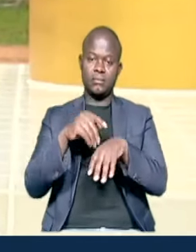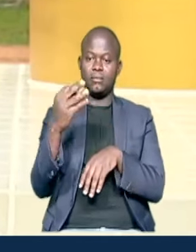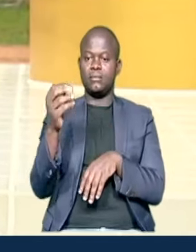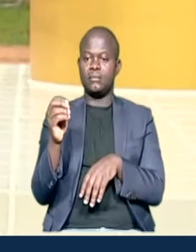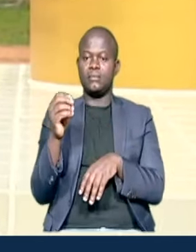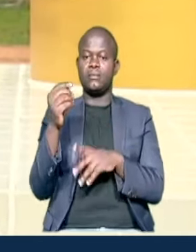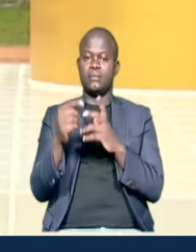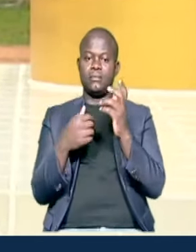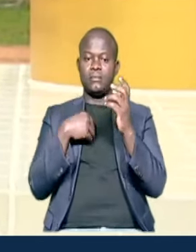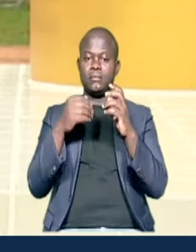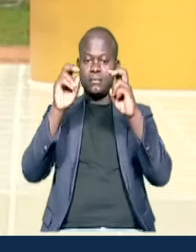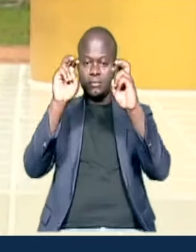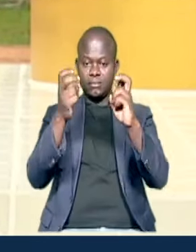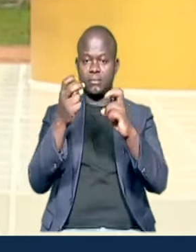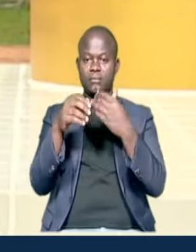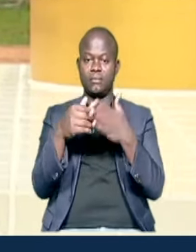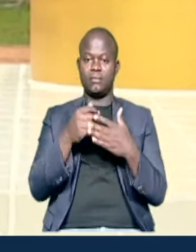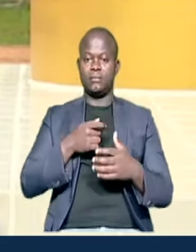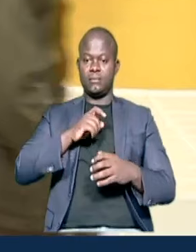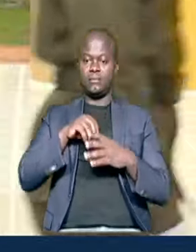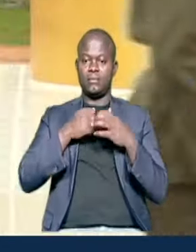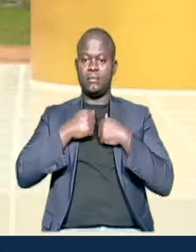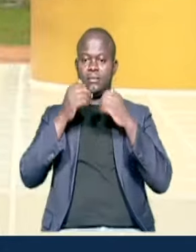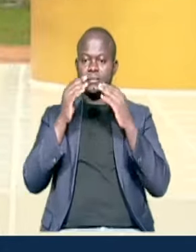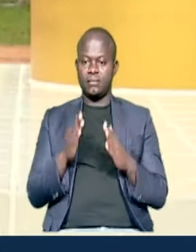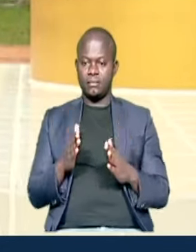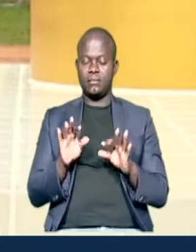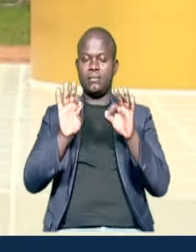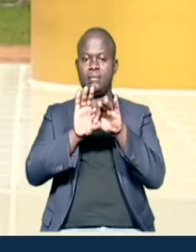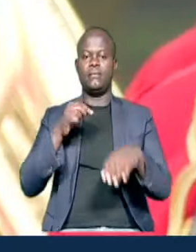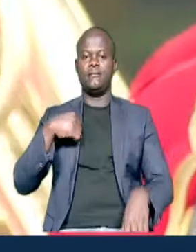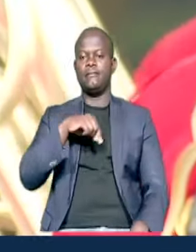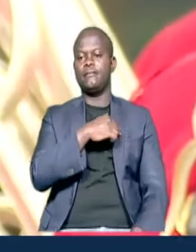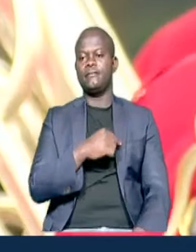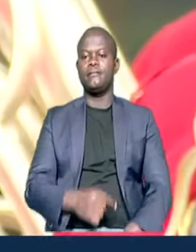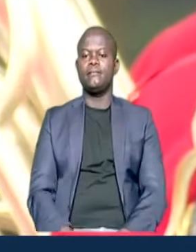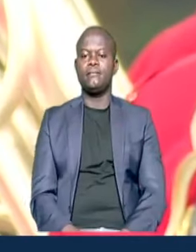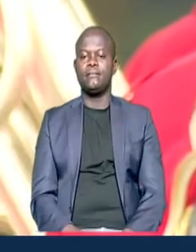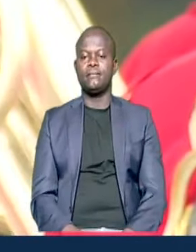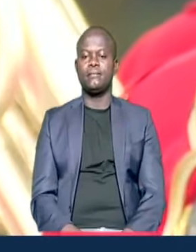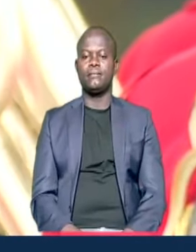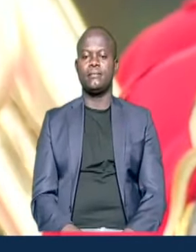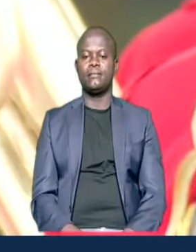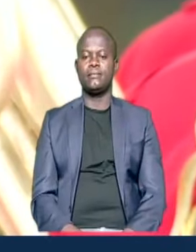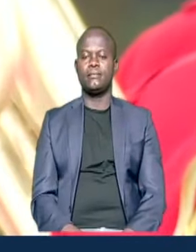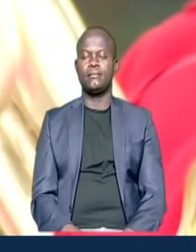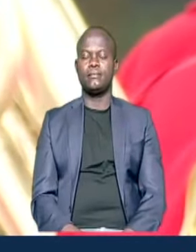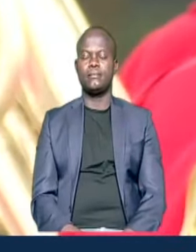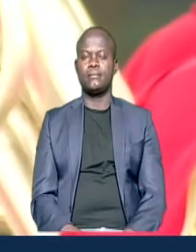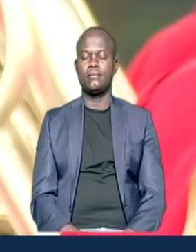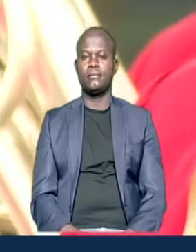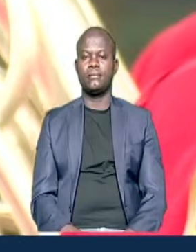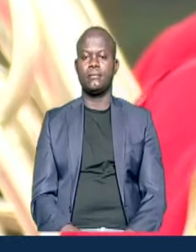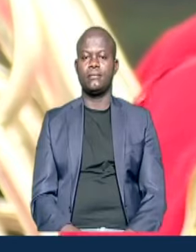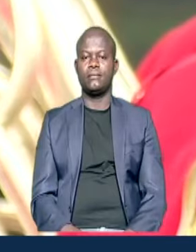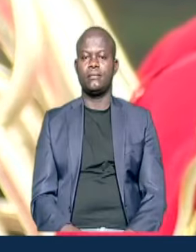aho ufite insanganyamatsiko igira iti ubutwari mu banyarwanda agaciro kacu Fiston Felix Habineza I